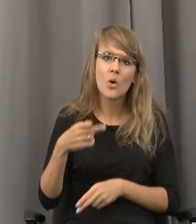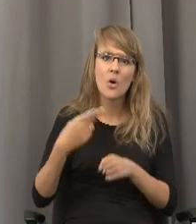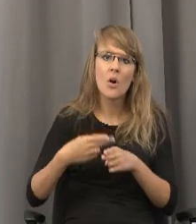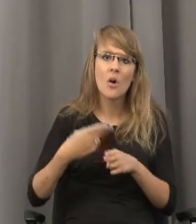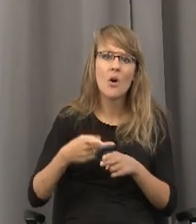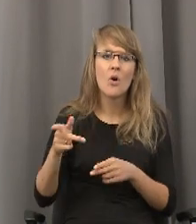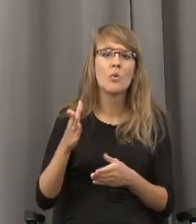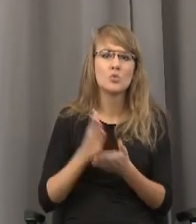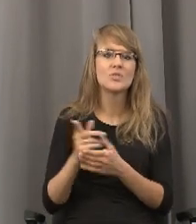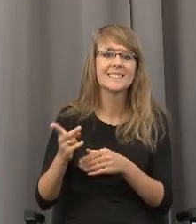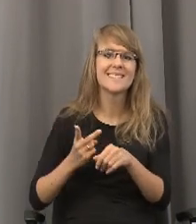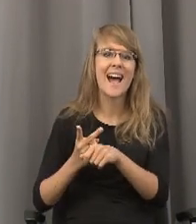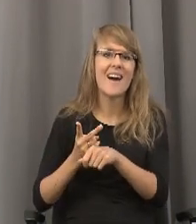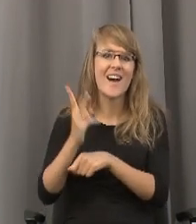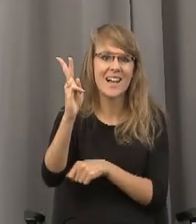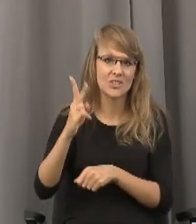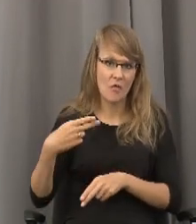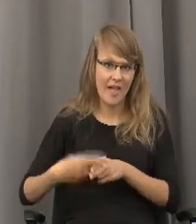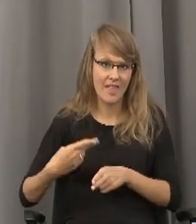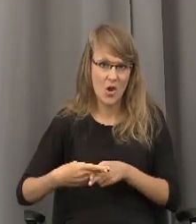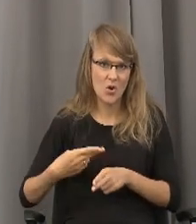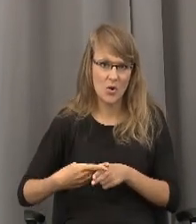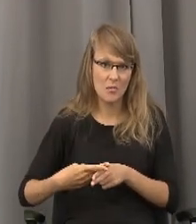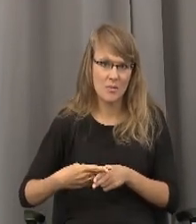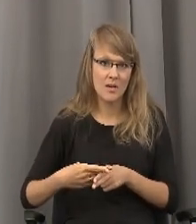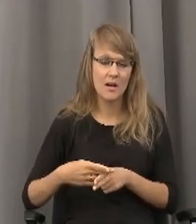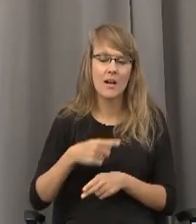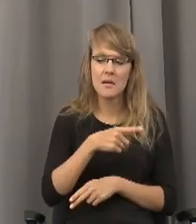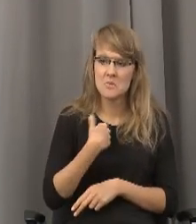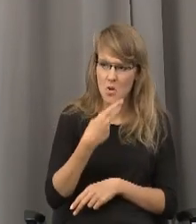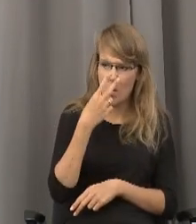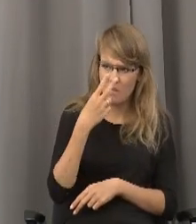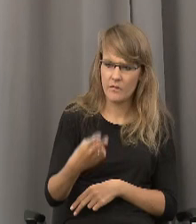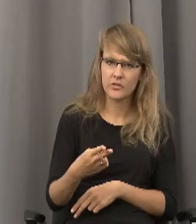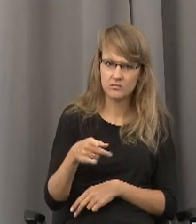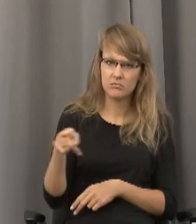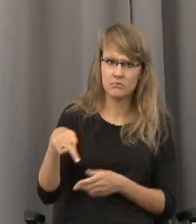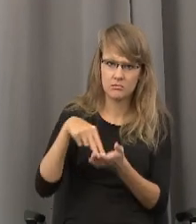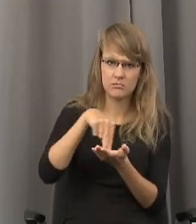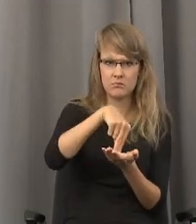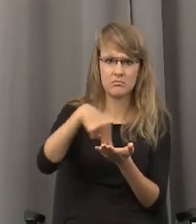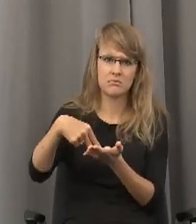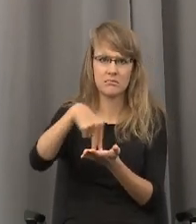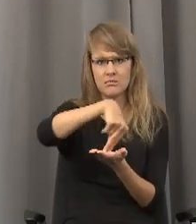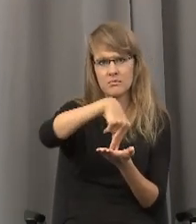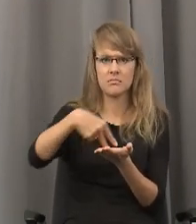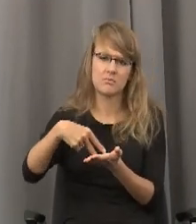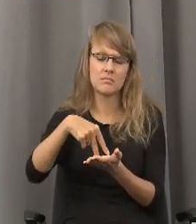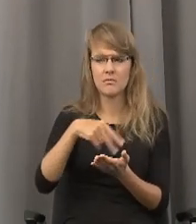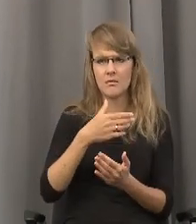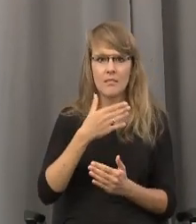trochę zaawansowany etap i tej choroby i widziały u nich zachwiania równowagi. Stąd